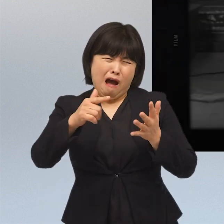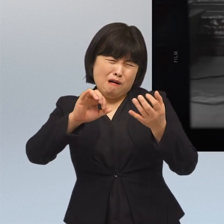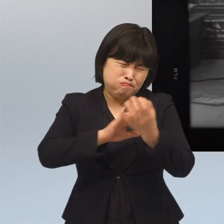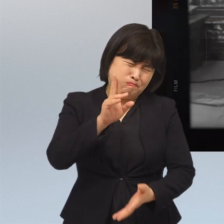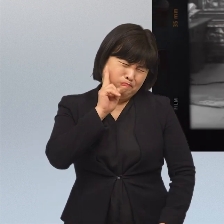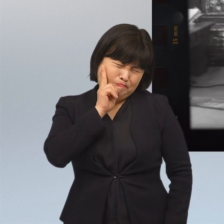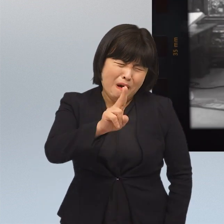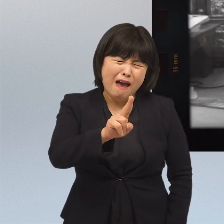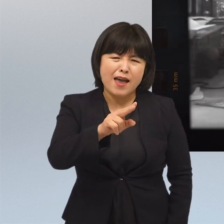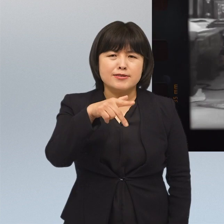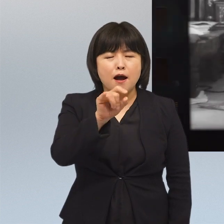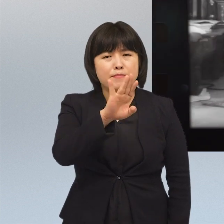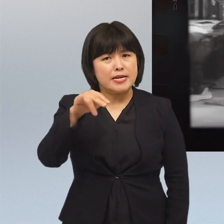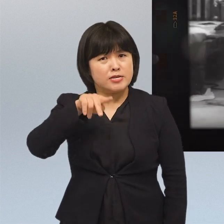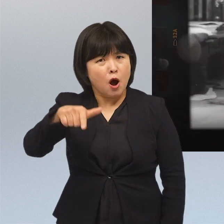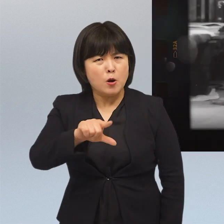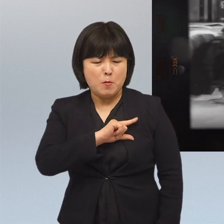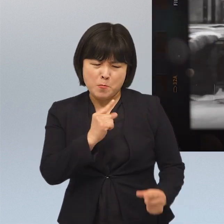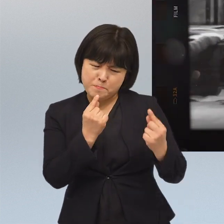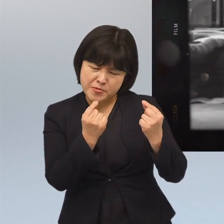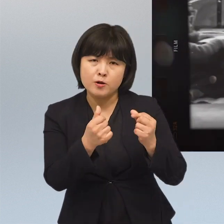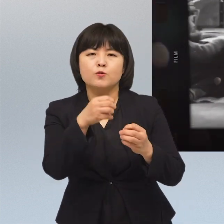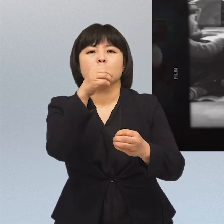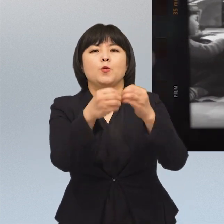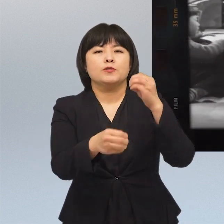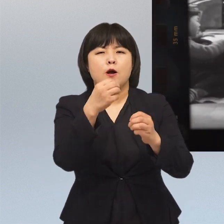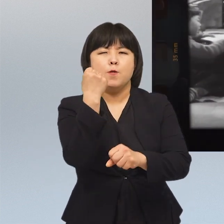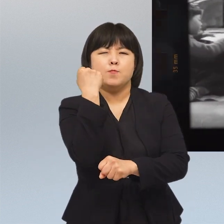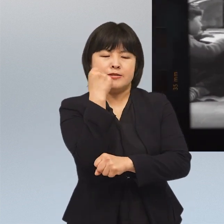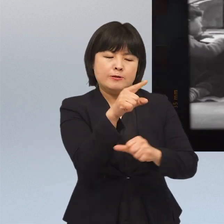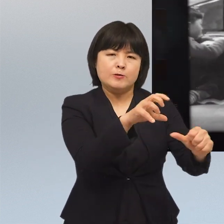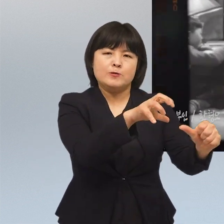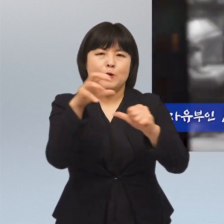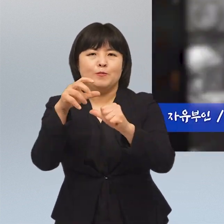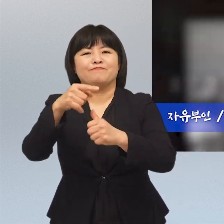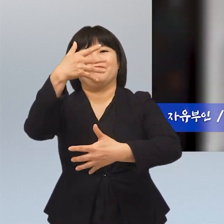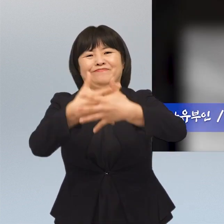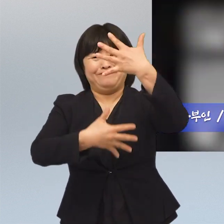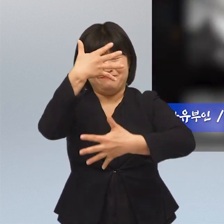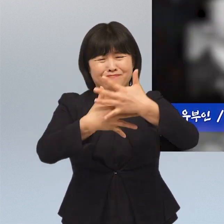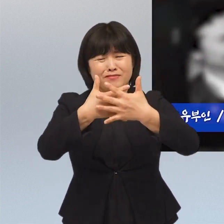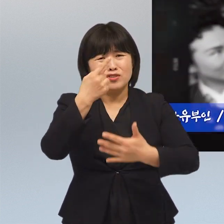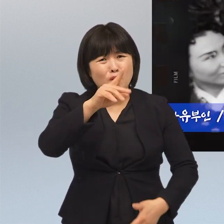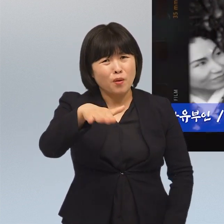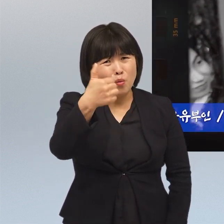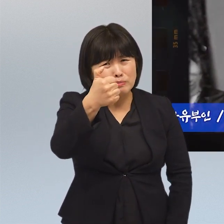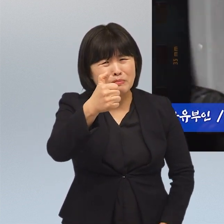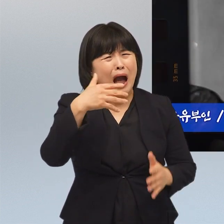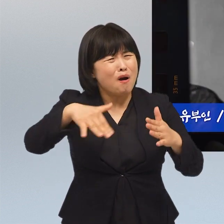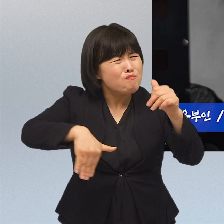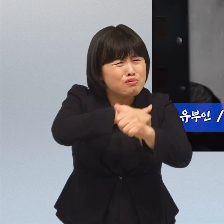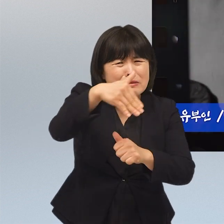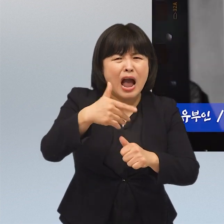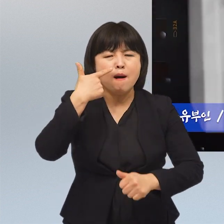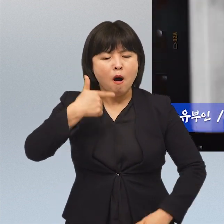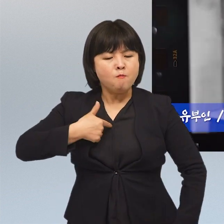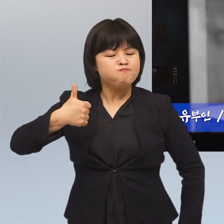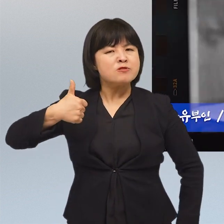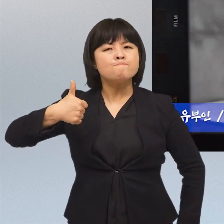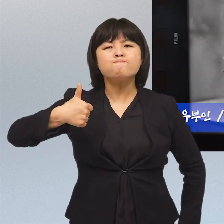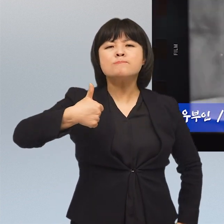당대 큰 논란을 불러일으킨 정비석의 동명 소설을 원작으로 한 이 영화는 1950년대